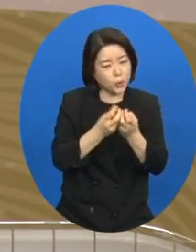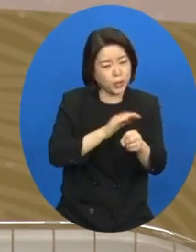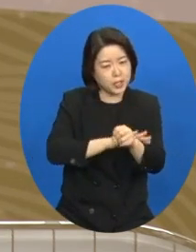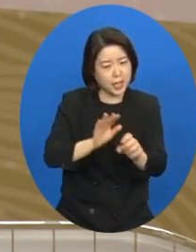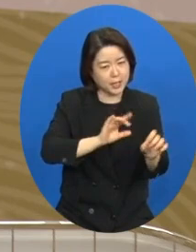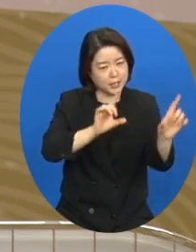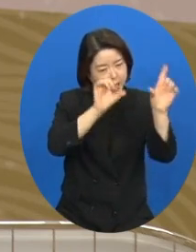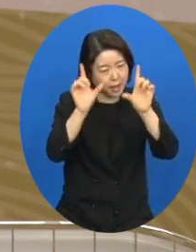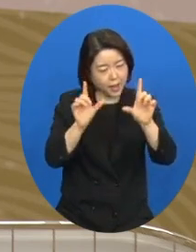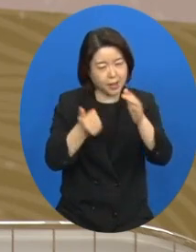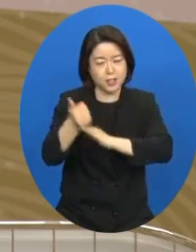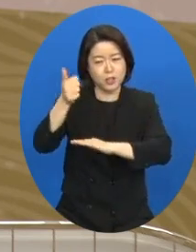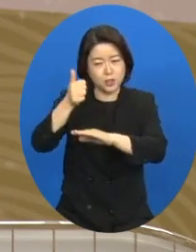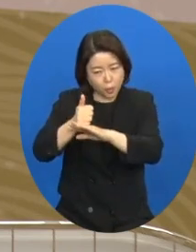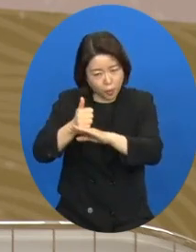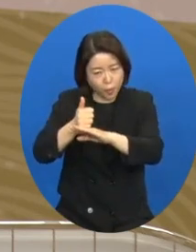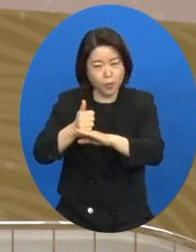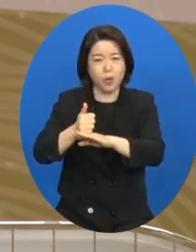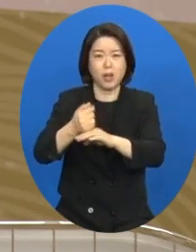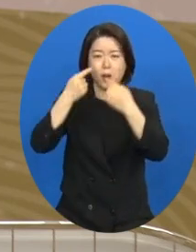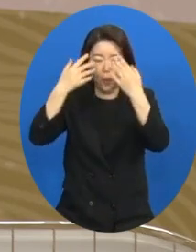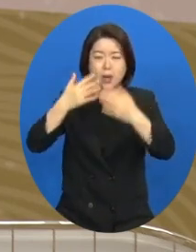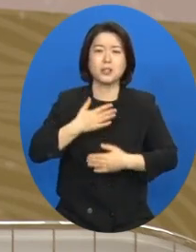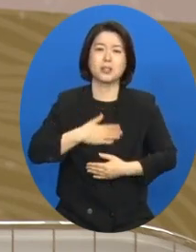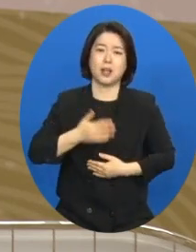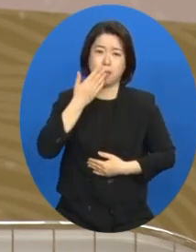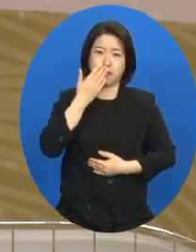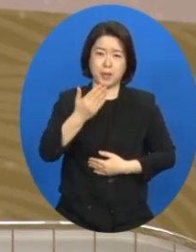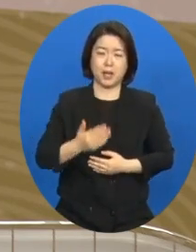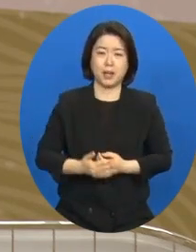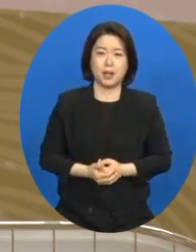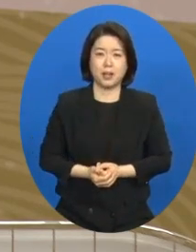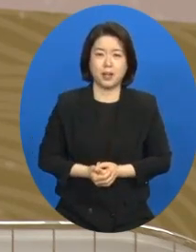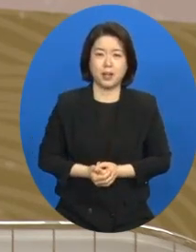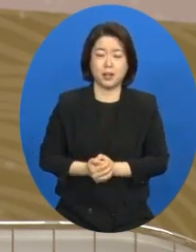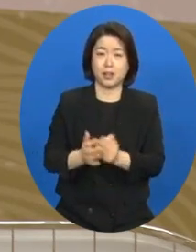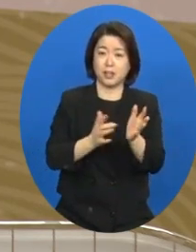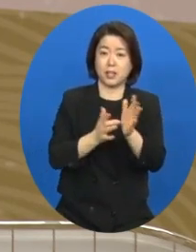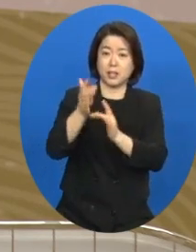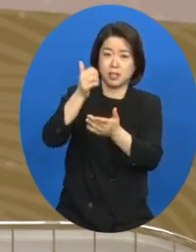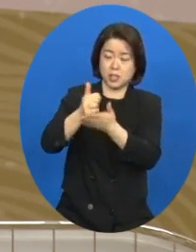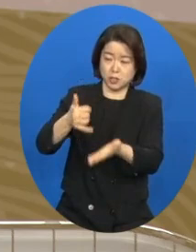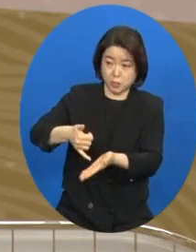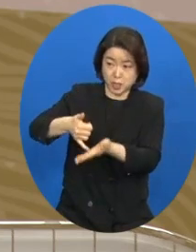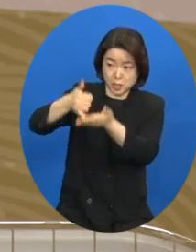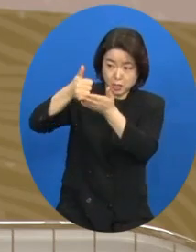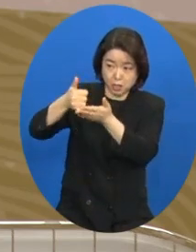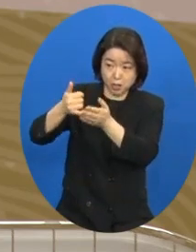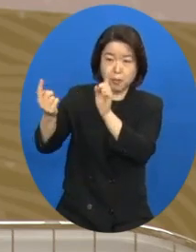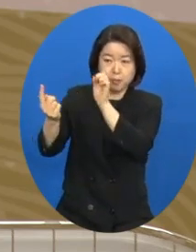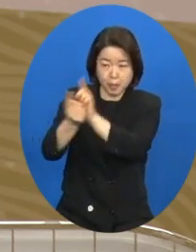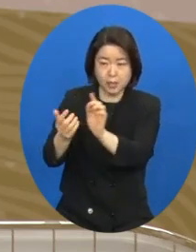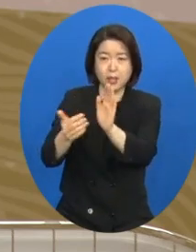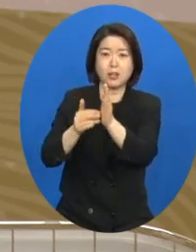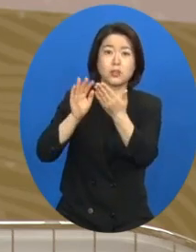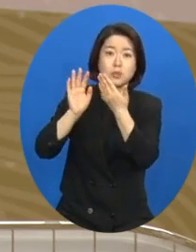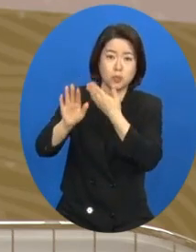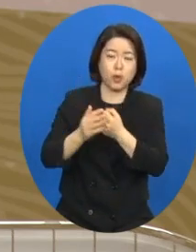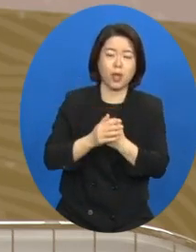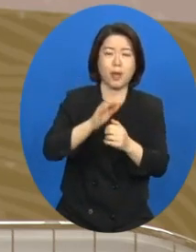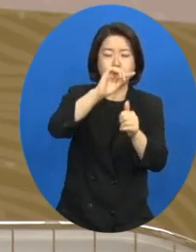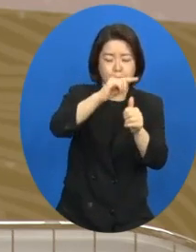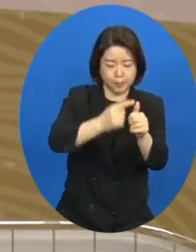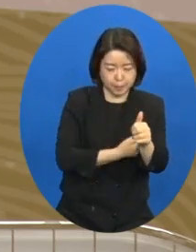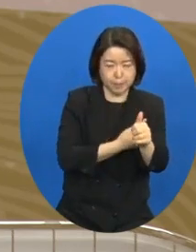성공한 것인지를 정확하게 알게 됩니다 예수님을 인격적으로 만나고 난 다음에야 비로소